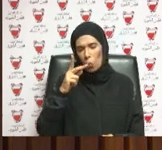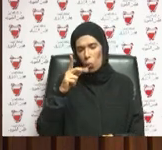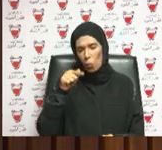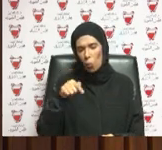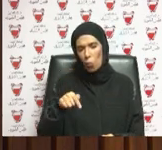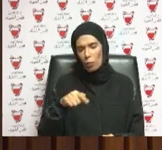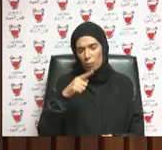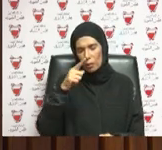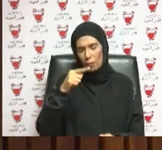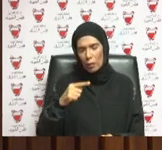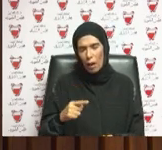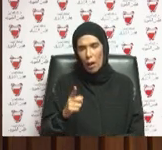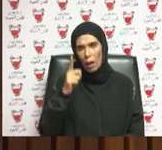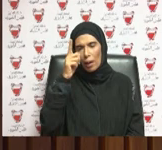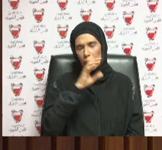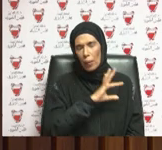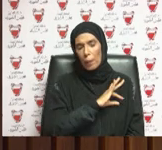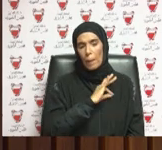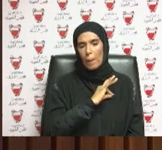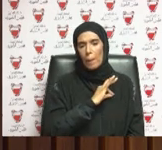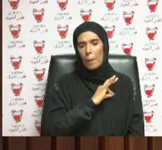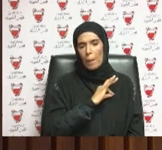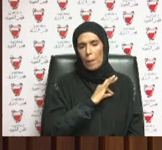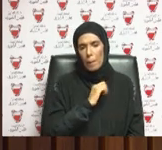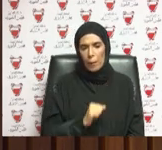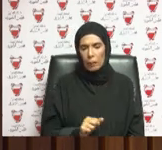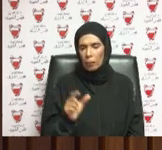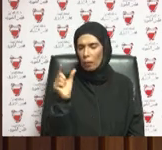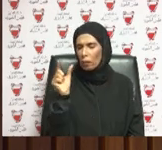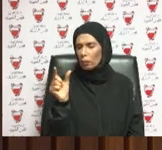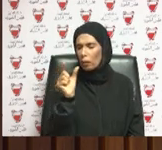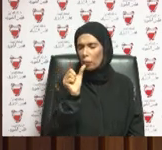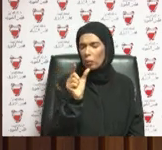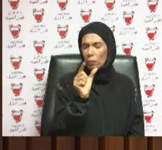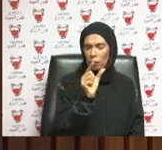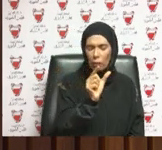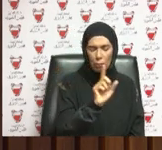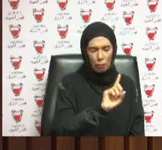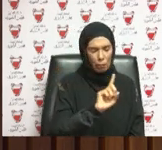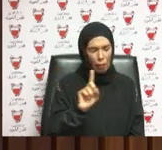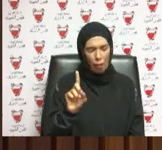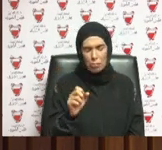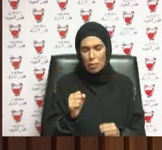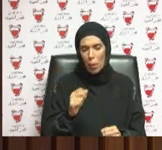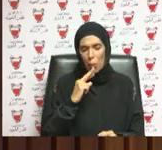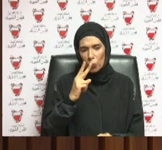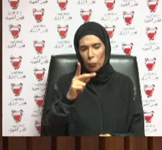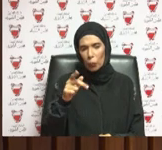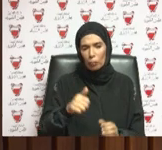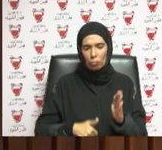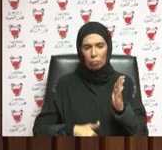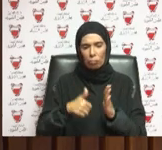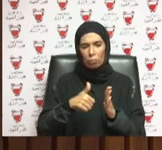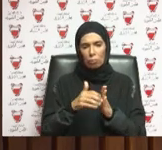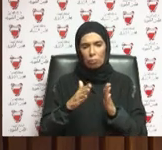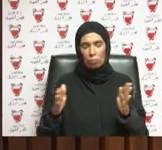آل خليفة رحمه الله، فالخواطر تعجز والكلمات مهما كثرت لا تفيه حقه، فإنجازاته أكبر من